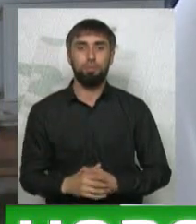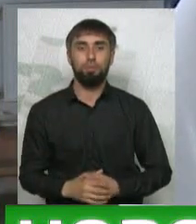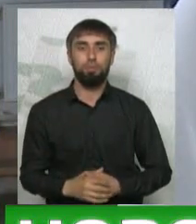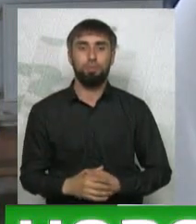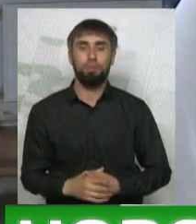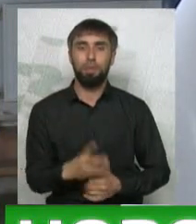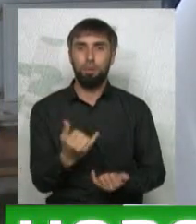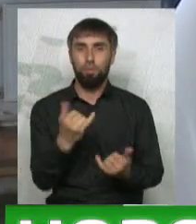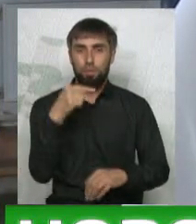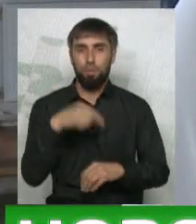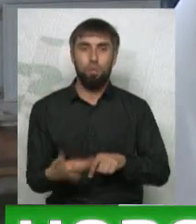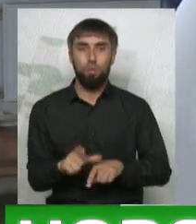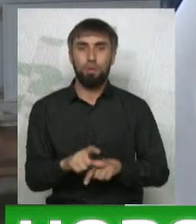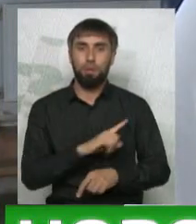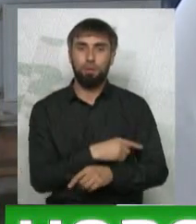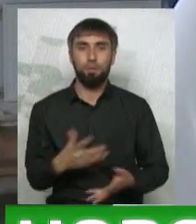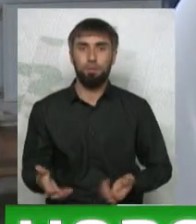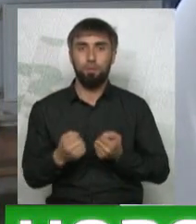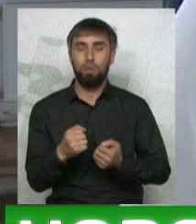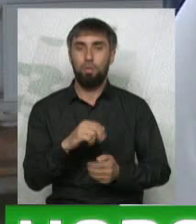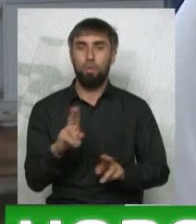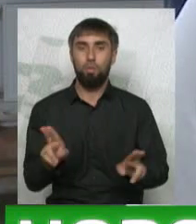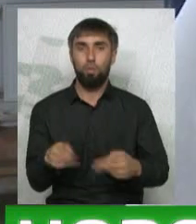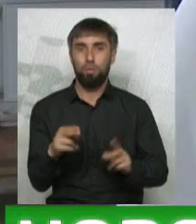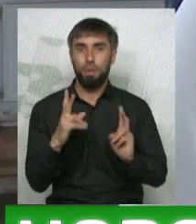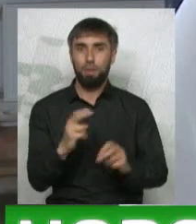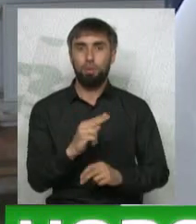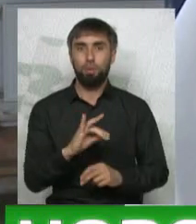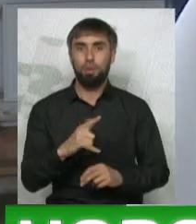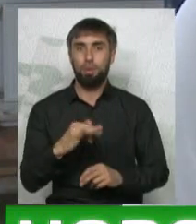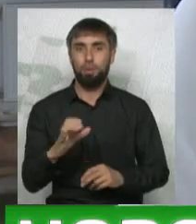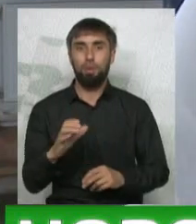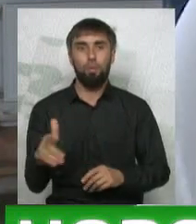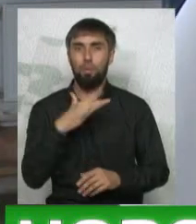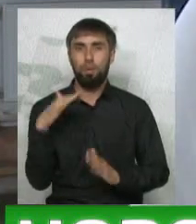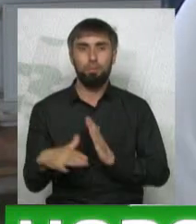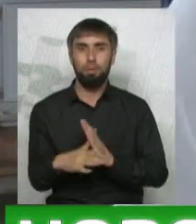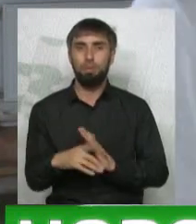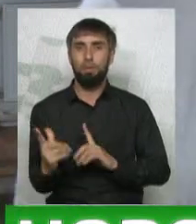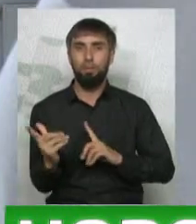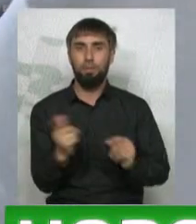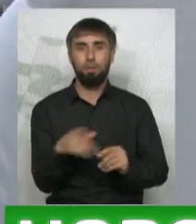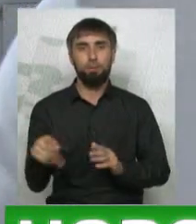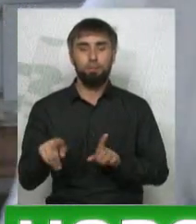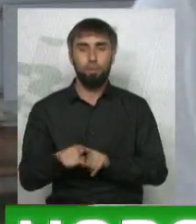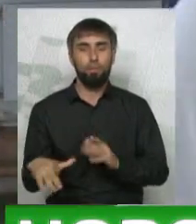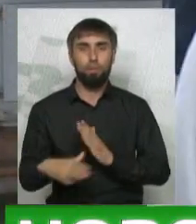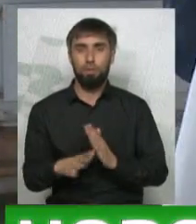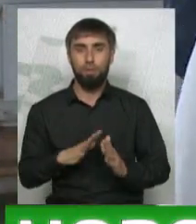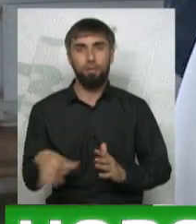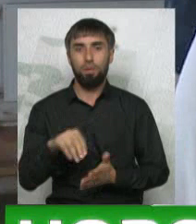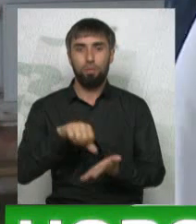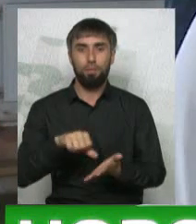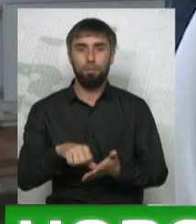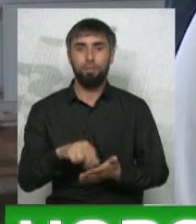У нас на данный момент очень сильно поддерживает Чингис. Он во многих нам помогал на этих выездах, на всех выездах, где вот участвовал